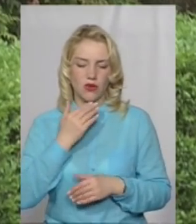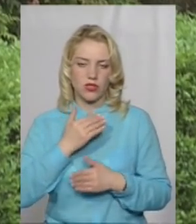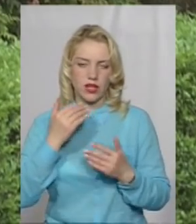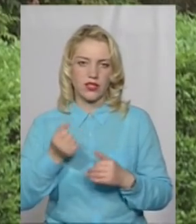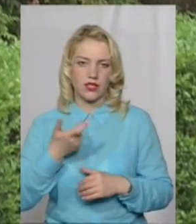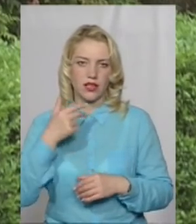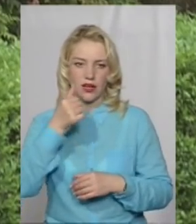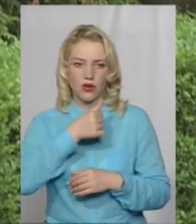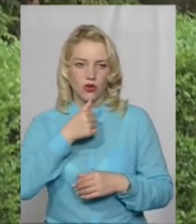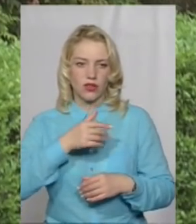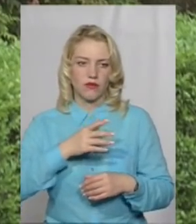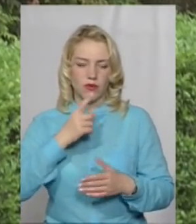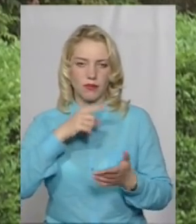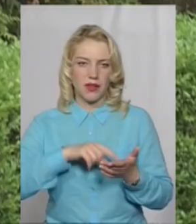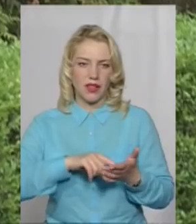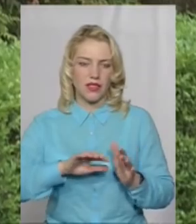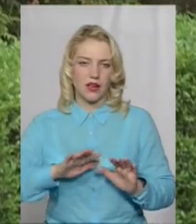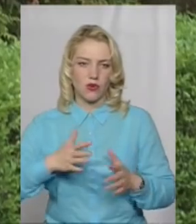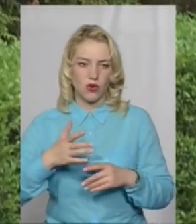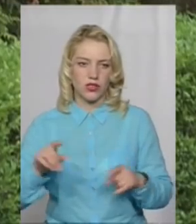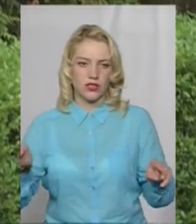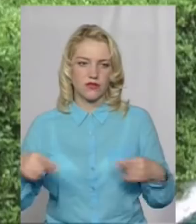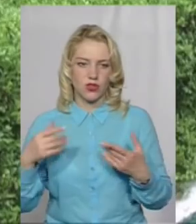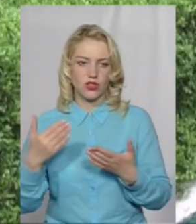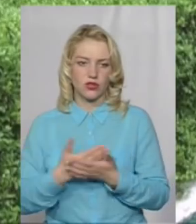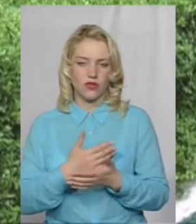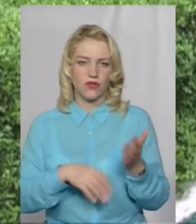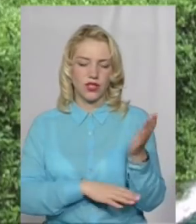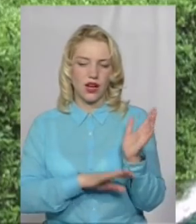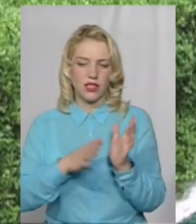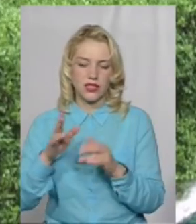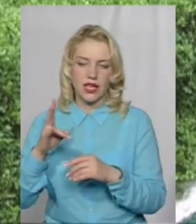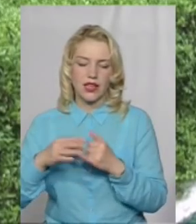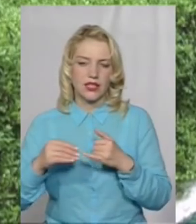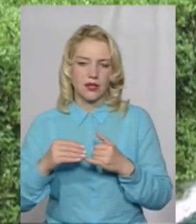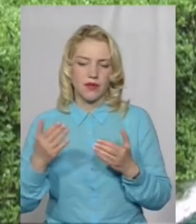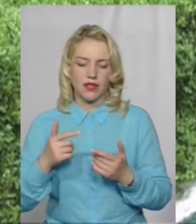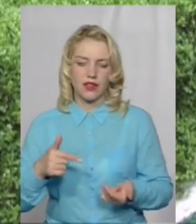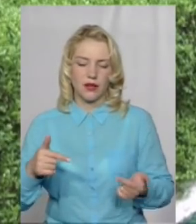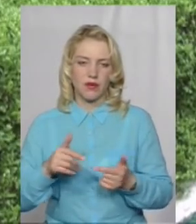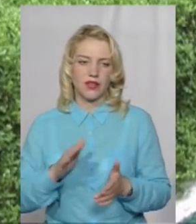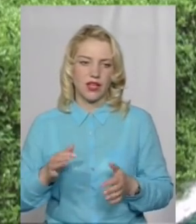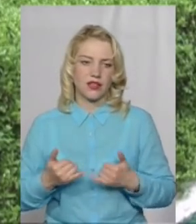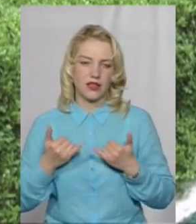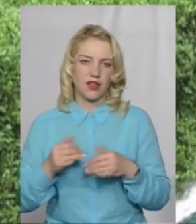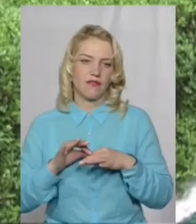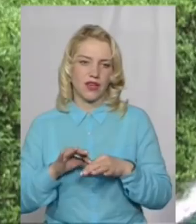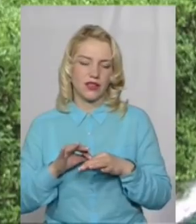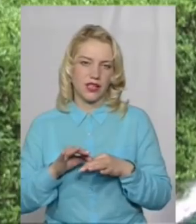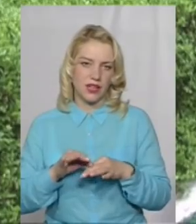років випала нагода створити нові ліси на землях, які не придатні для ведення сільського